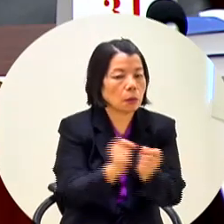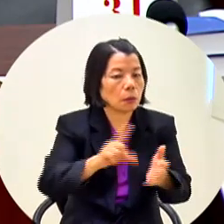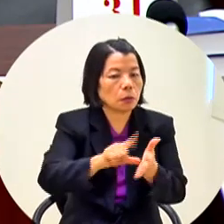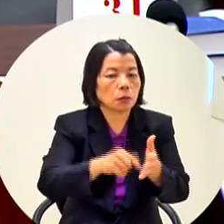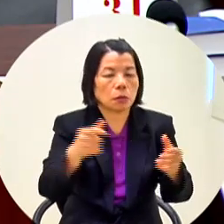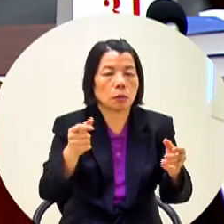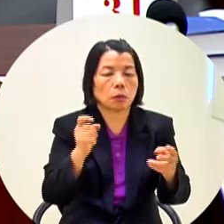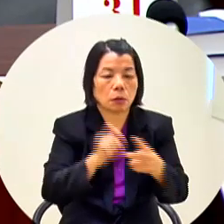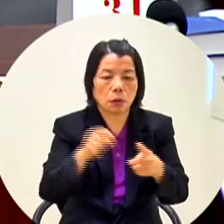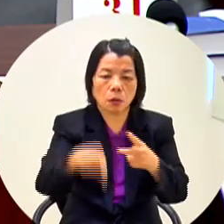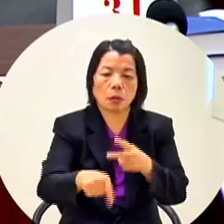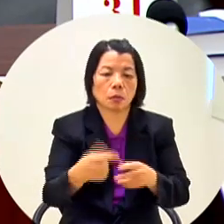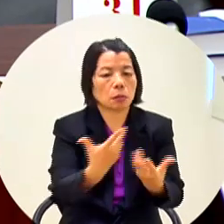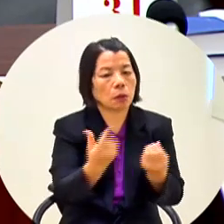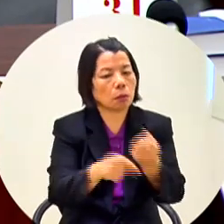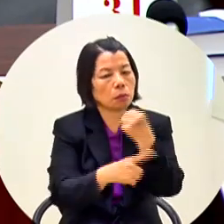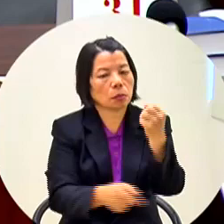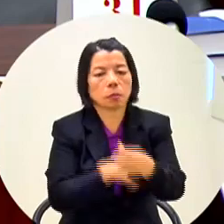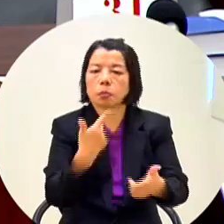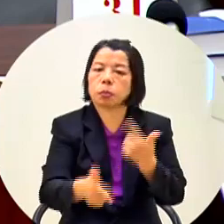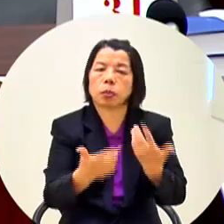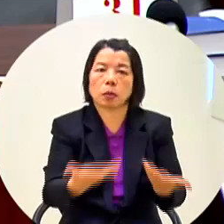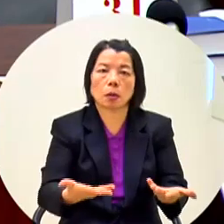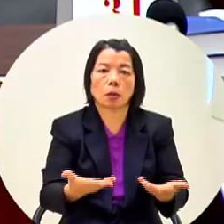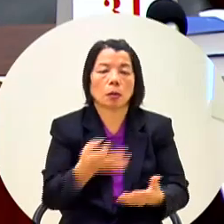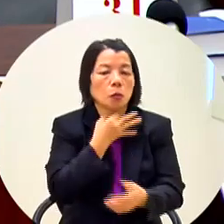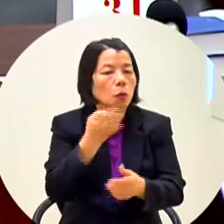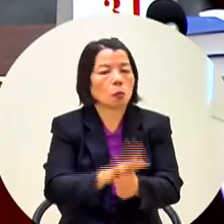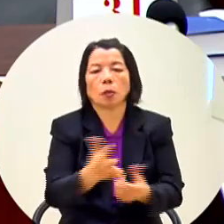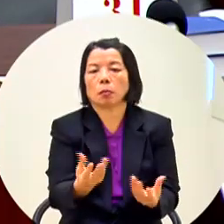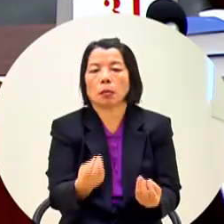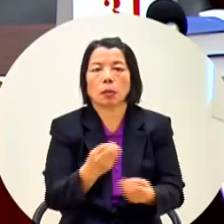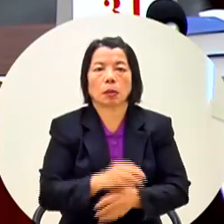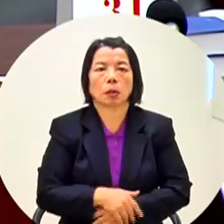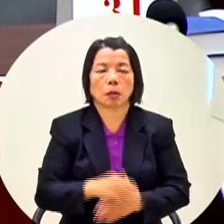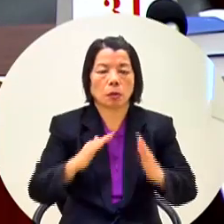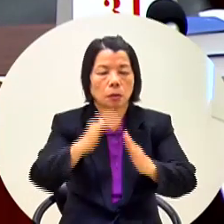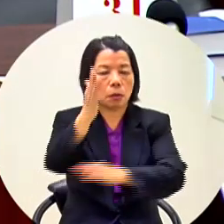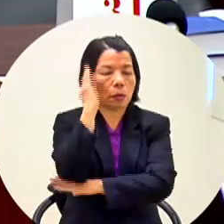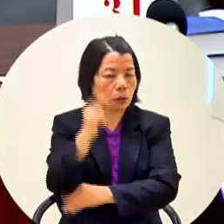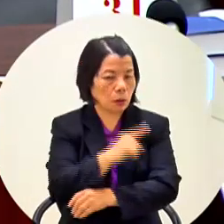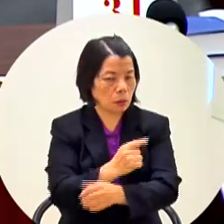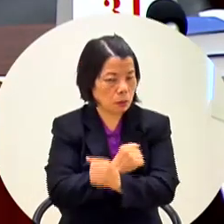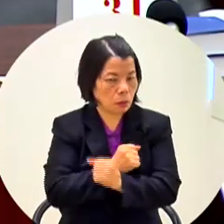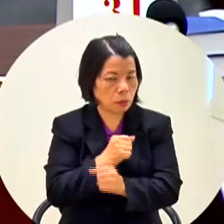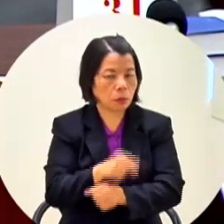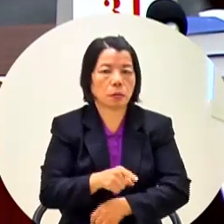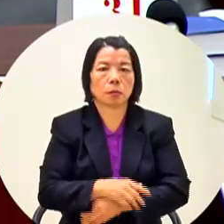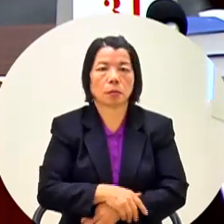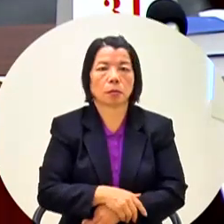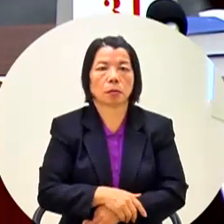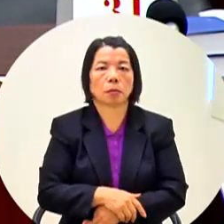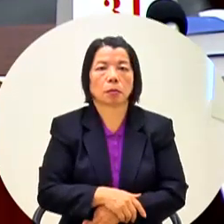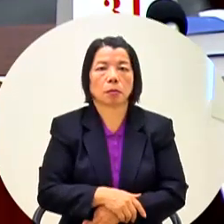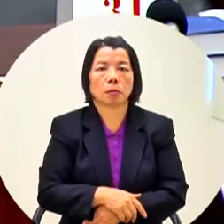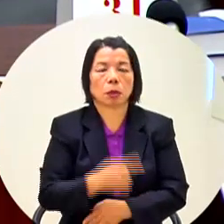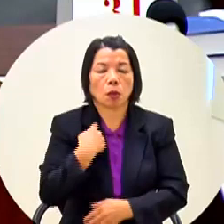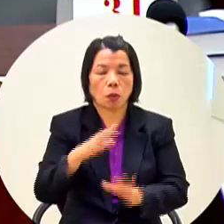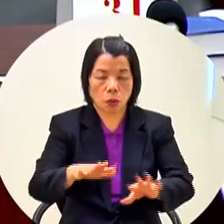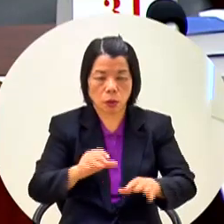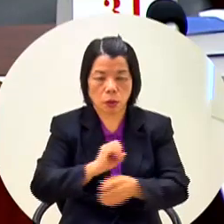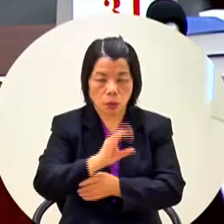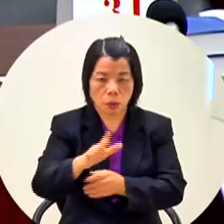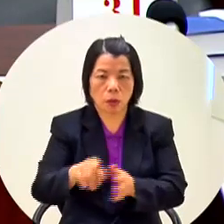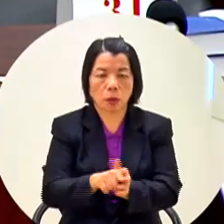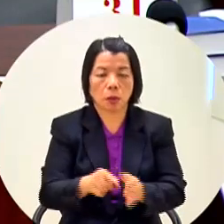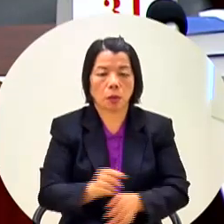案里面被纾困到。这个部分我请市府真的要来留意到这件事情哦。在我也是附议刚刚那个